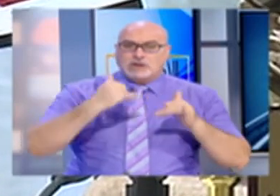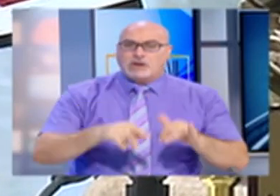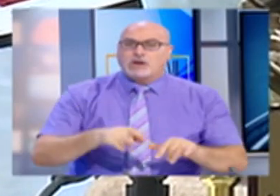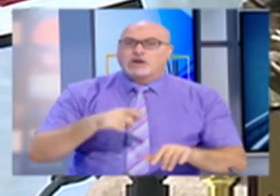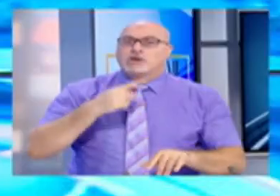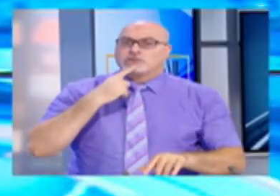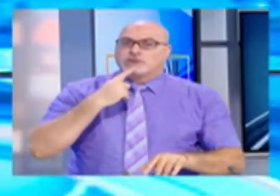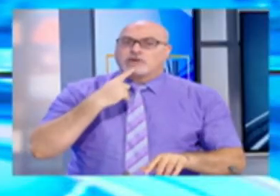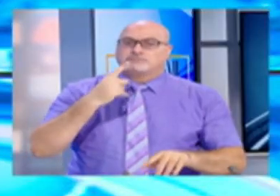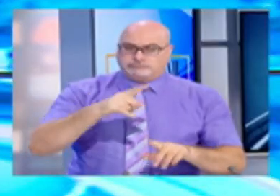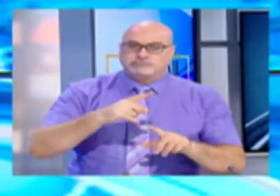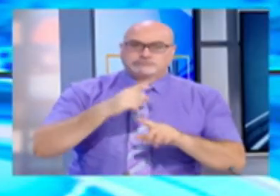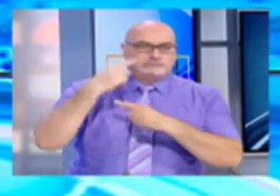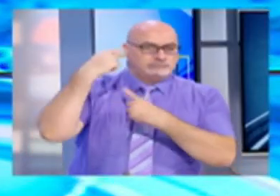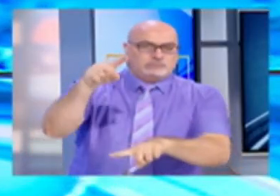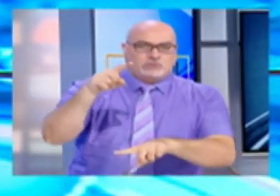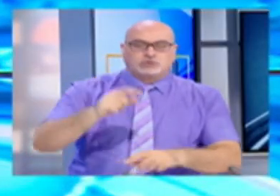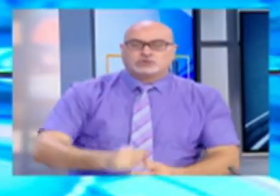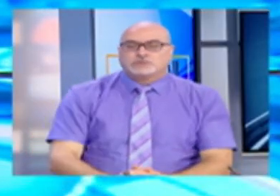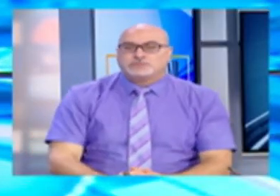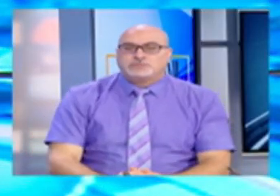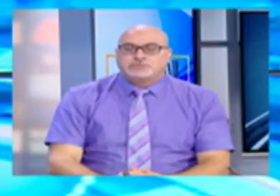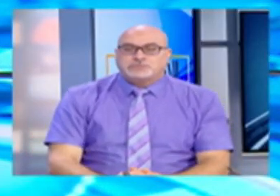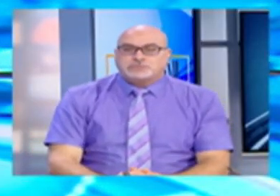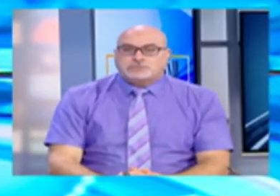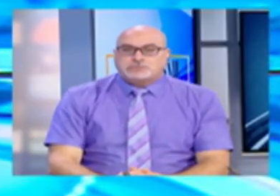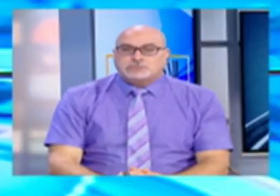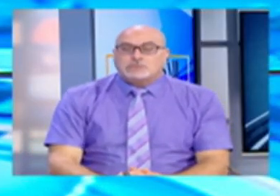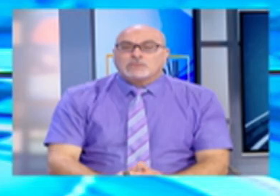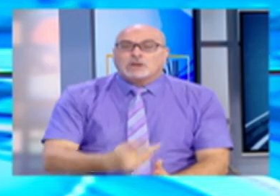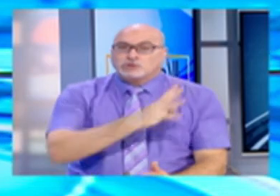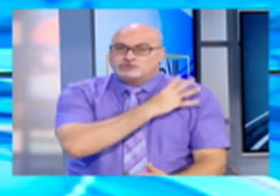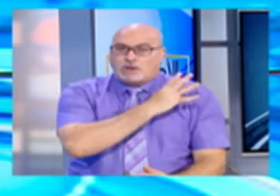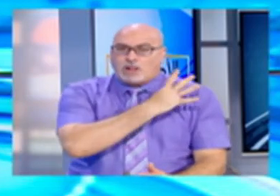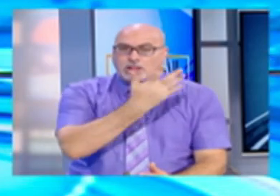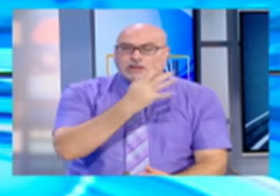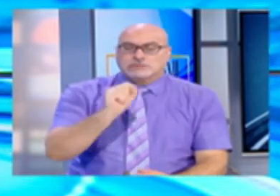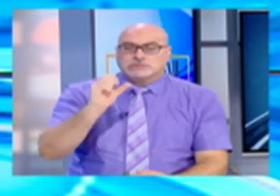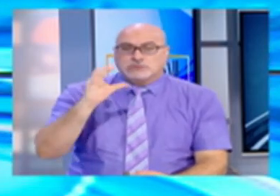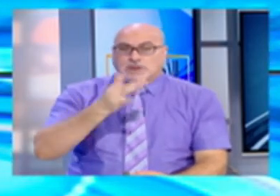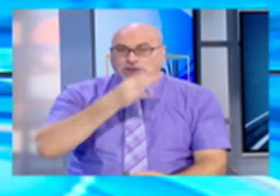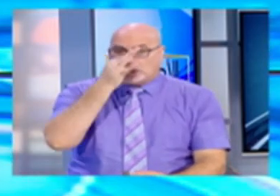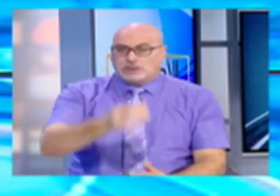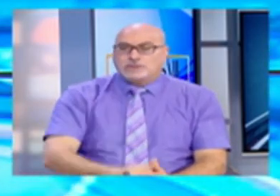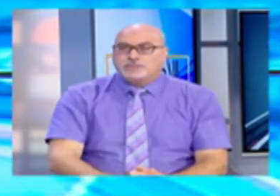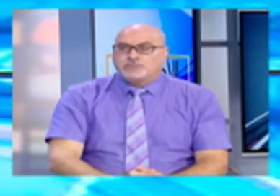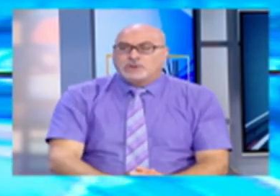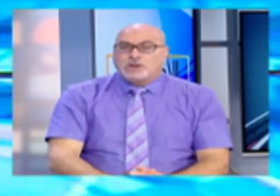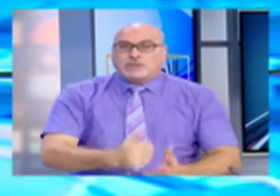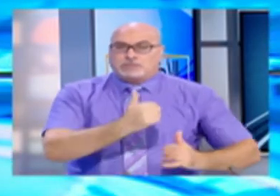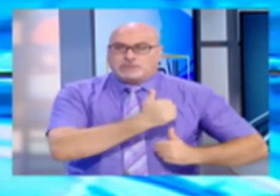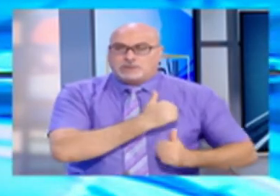سيكون قاسيا وحاسما. هذا وحرص السيد الفريق على التأكيد وبشدة على أن